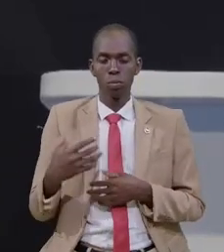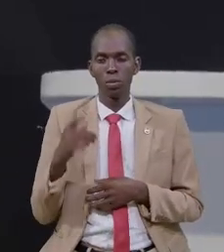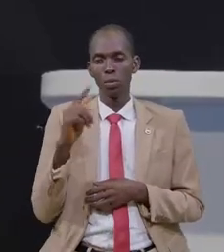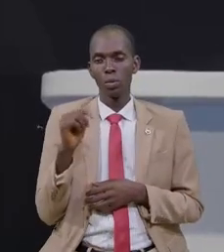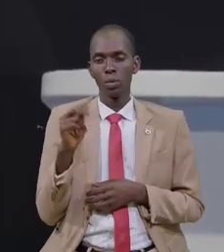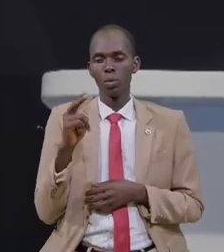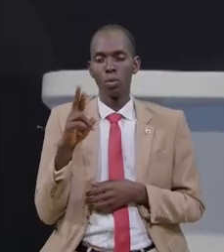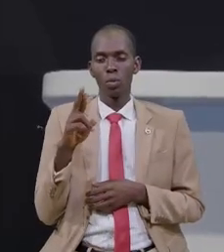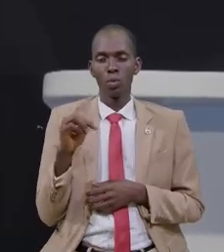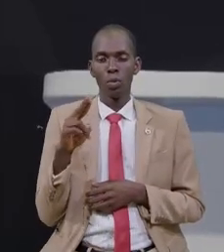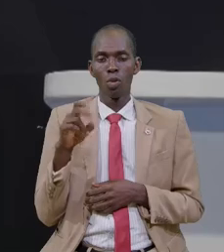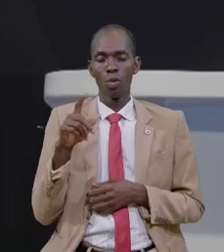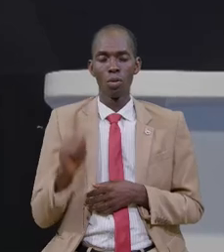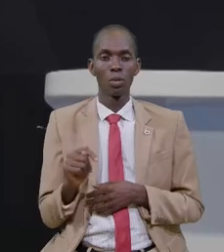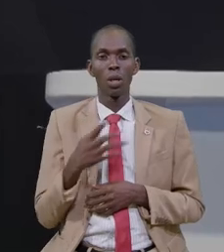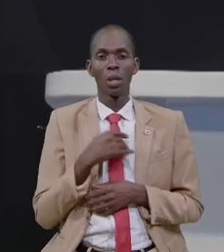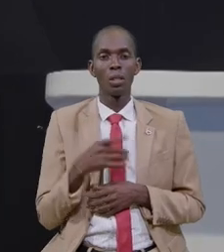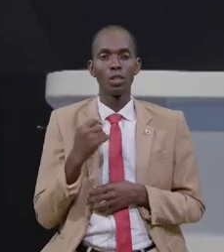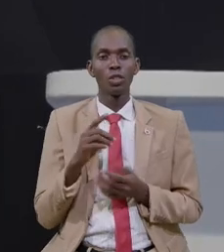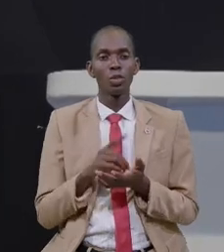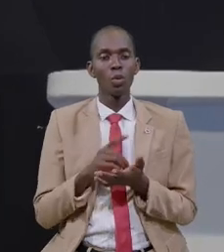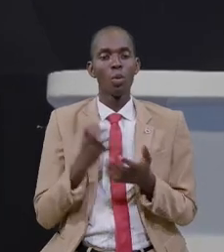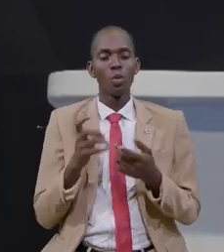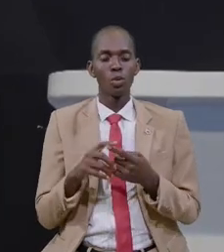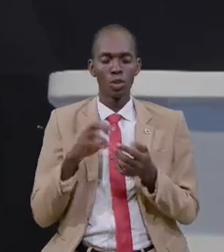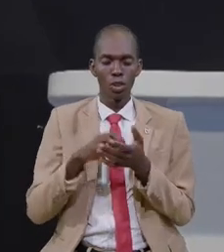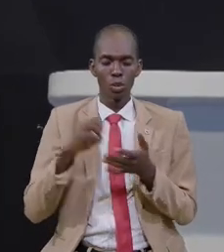et le docteur veut ôter la tumeur,